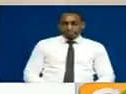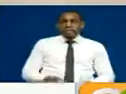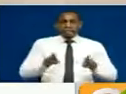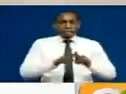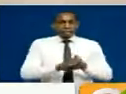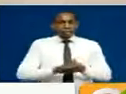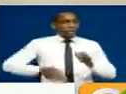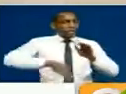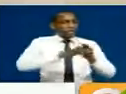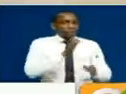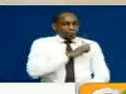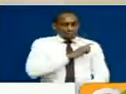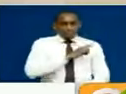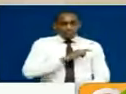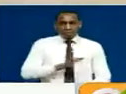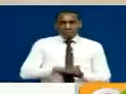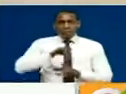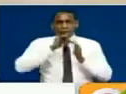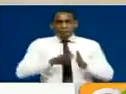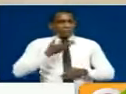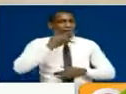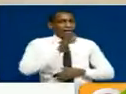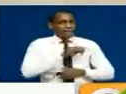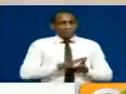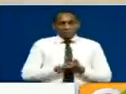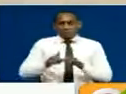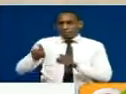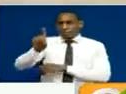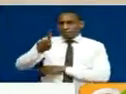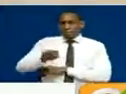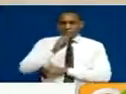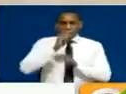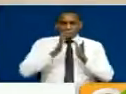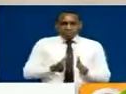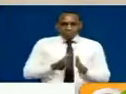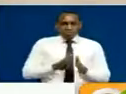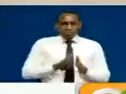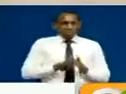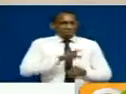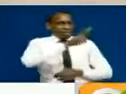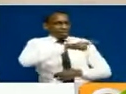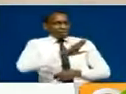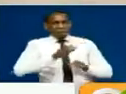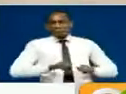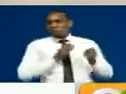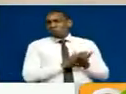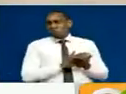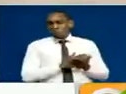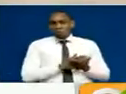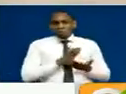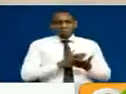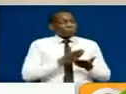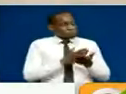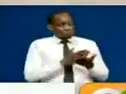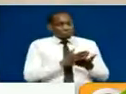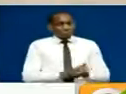Hawa ndio walioningatua." Yule mfu wa Uganda akasema, halafu akamuliza huyu Mtanzania kwa dharau, "Wewe ulikuwa mkubwa kweli? Waacha